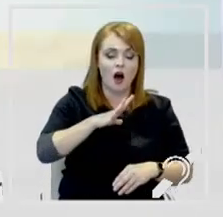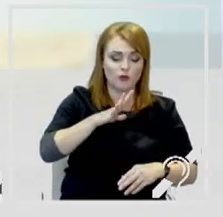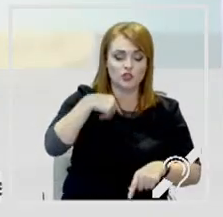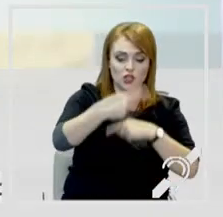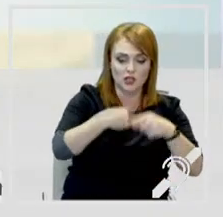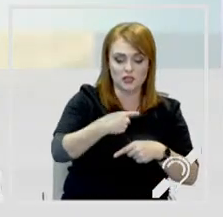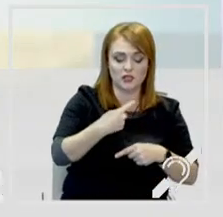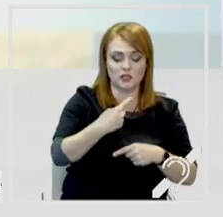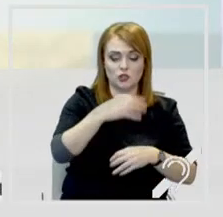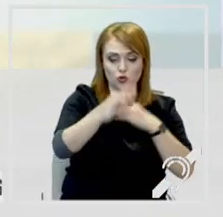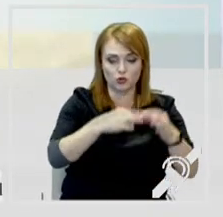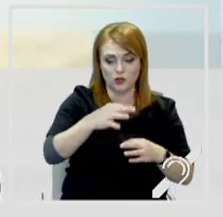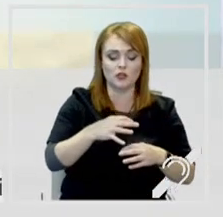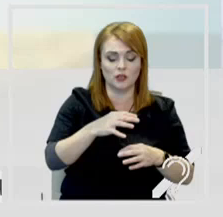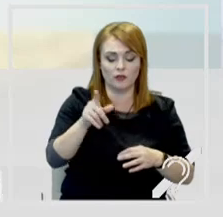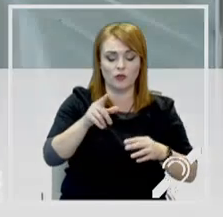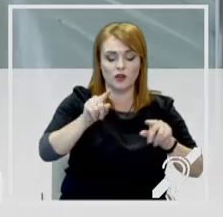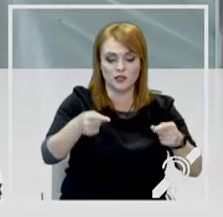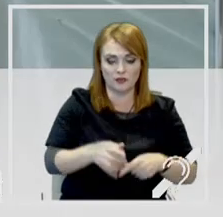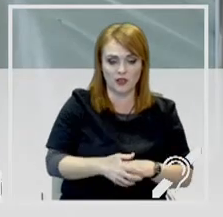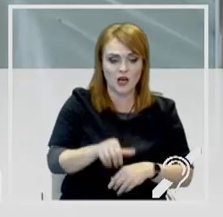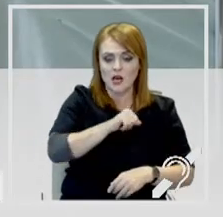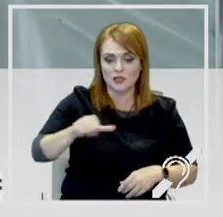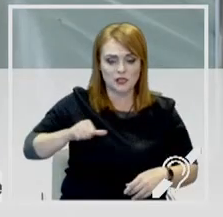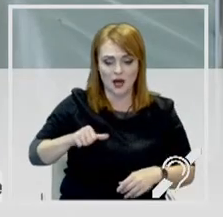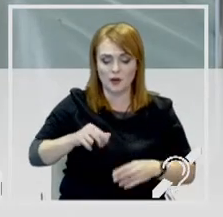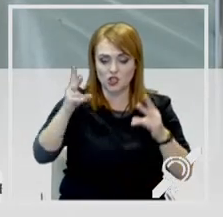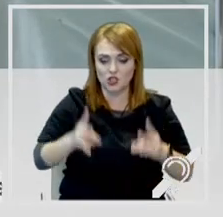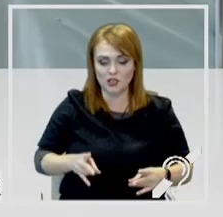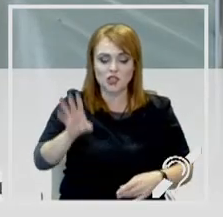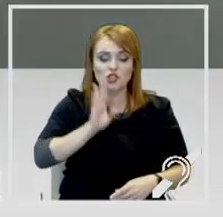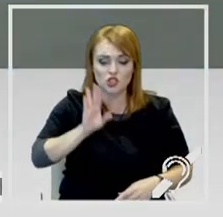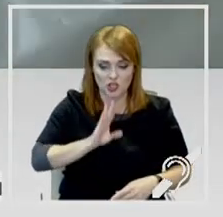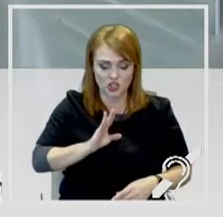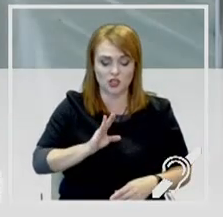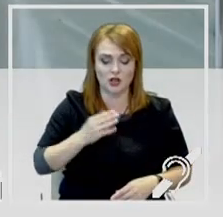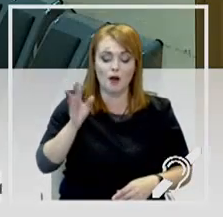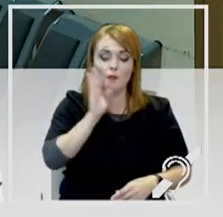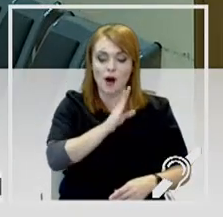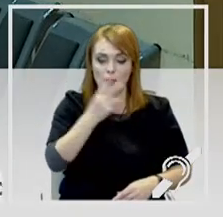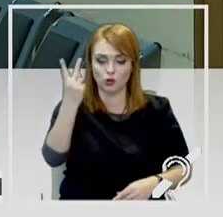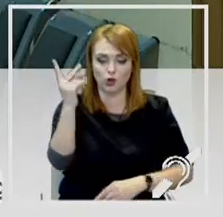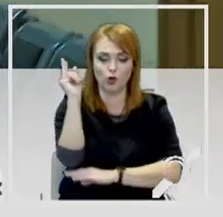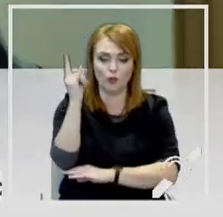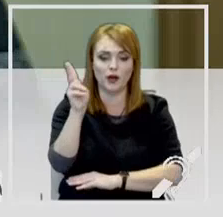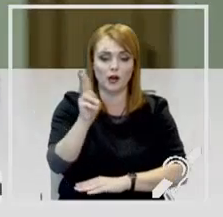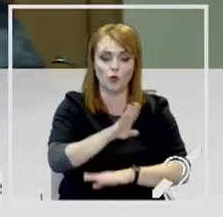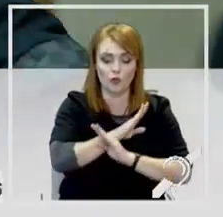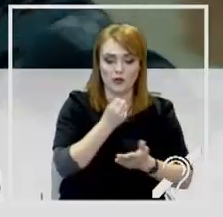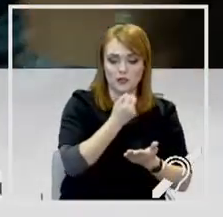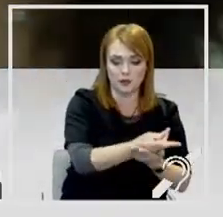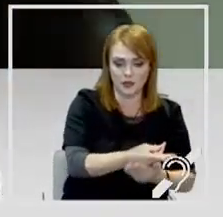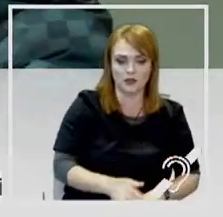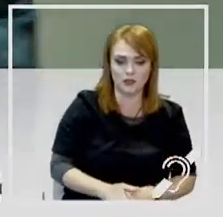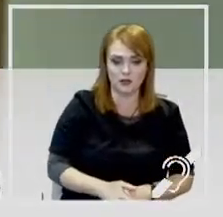timp. Cel mai grav a fost rănită o tânără de 29 de ani, mama a doi copii, care a murit pe patul de spital. Învinuitul avea permisul suspendat